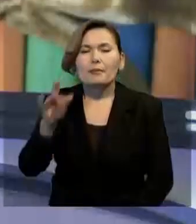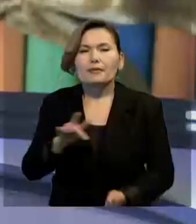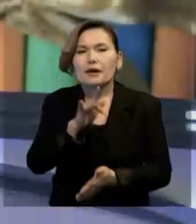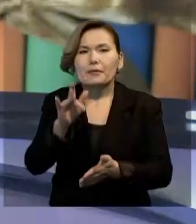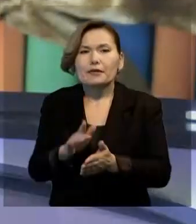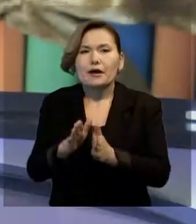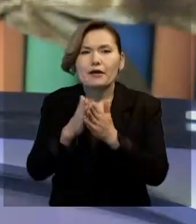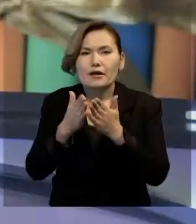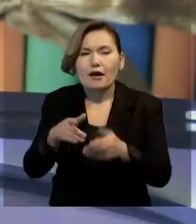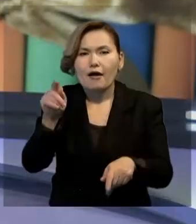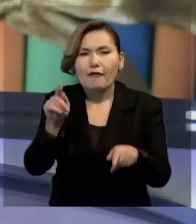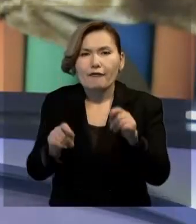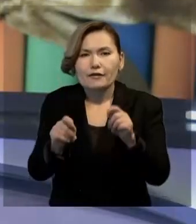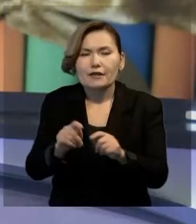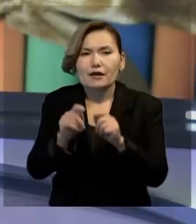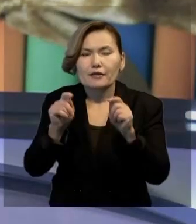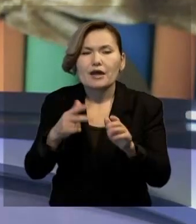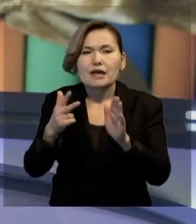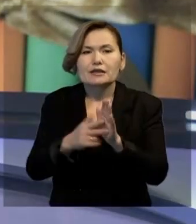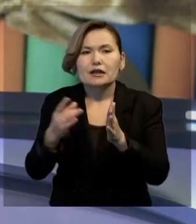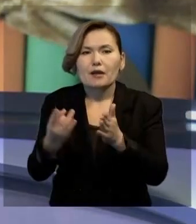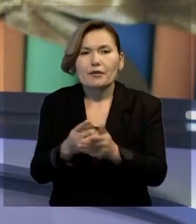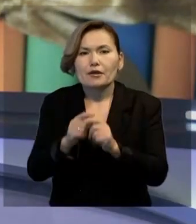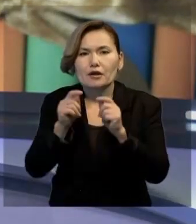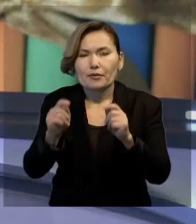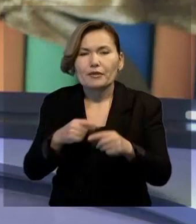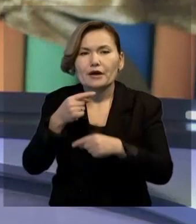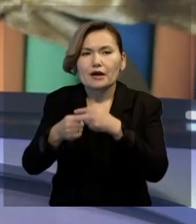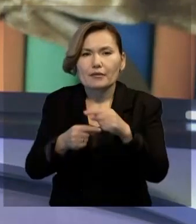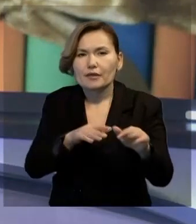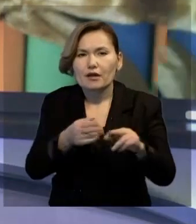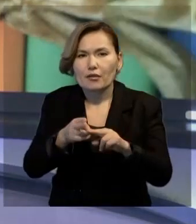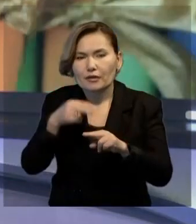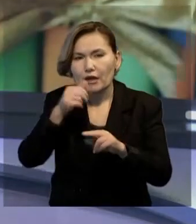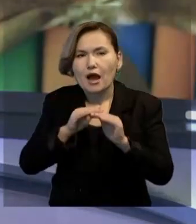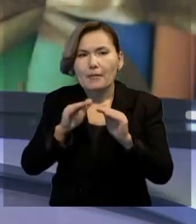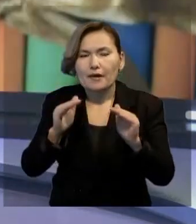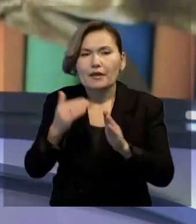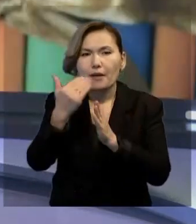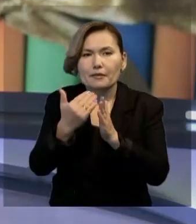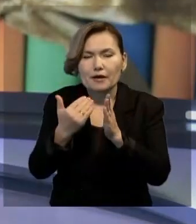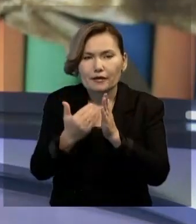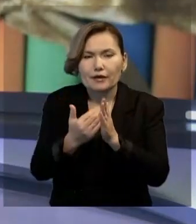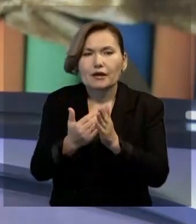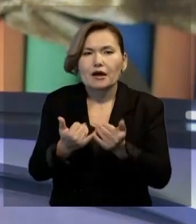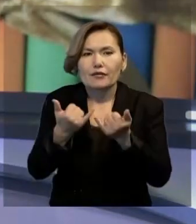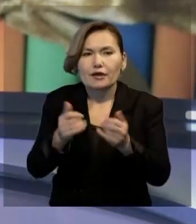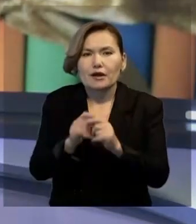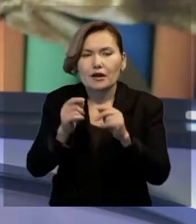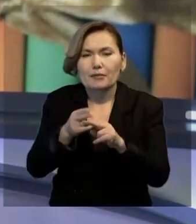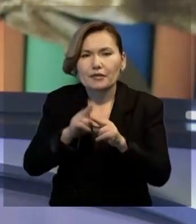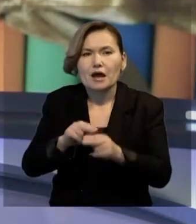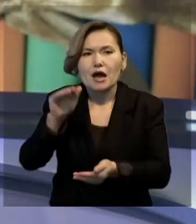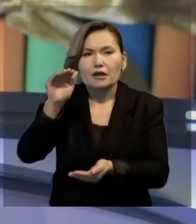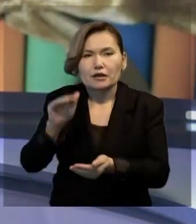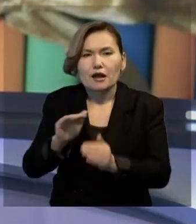Алматыда кітап фестивалі ашылды. 8-ші рет ұйымдастырылып отырған дәстүрлі іс-шара биыл балалар бағдарламасын қамтыды. Атап айтқанда,